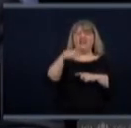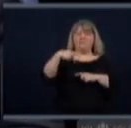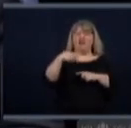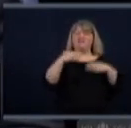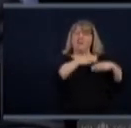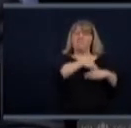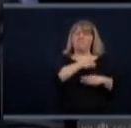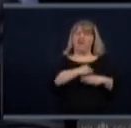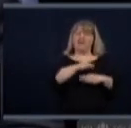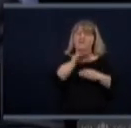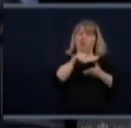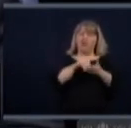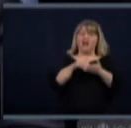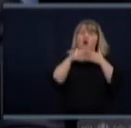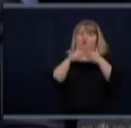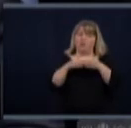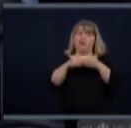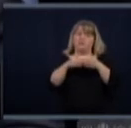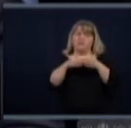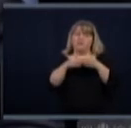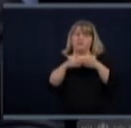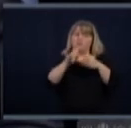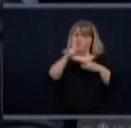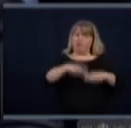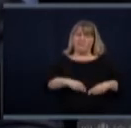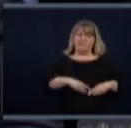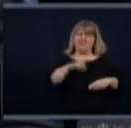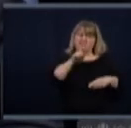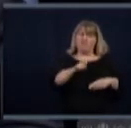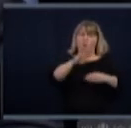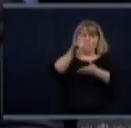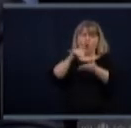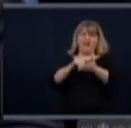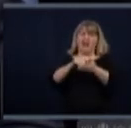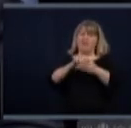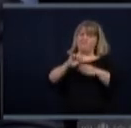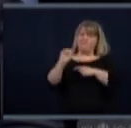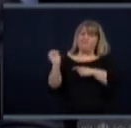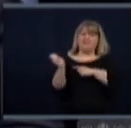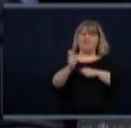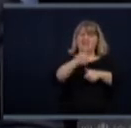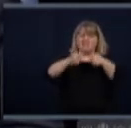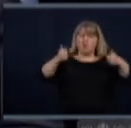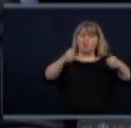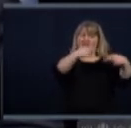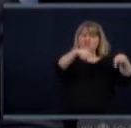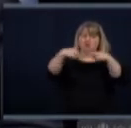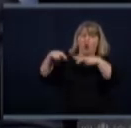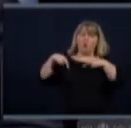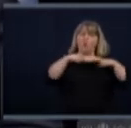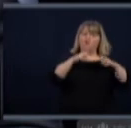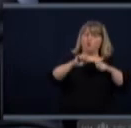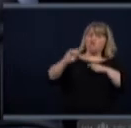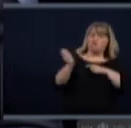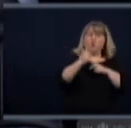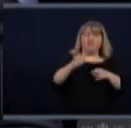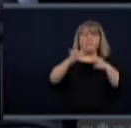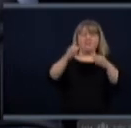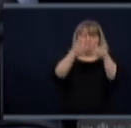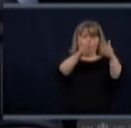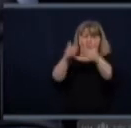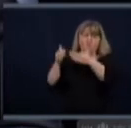soit synchrone, c'est-à-dire entre la région métropolitaine et les autres régions. Elle voulait que ça se fasse en même temps, même si la situation de